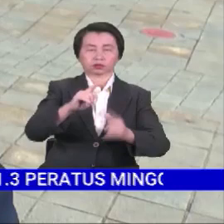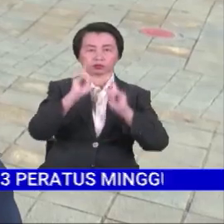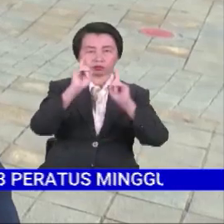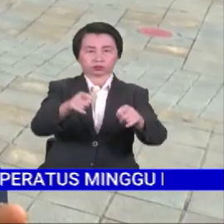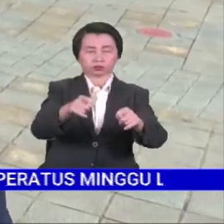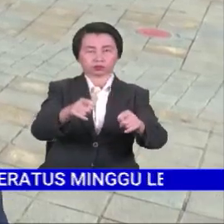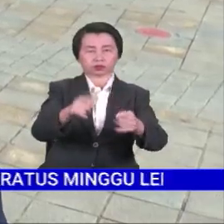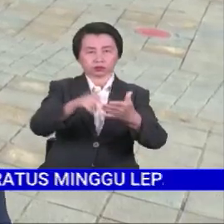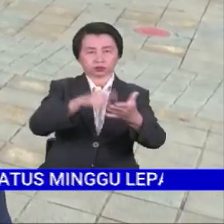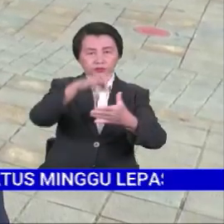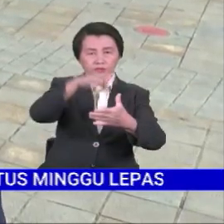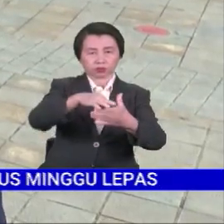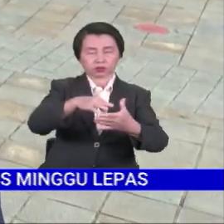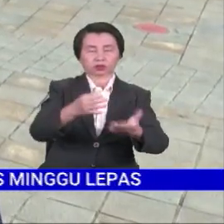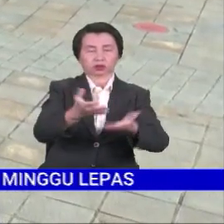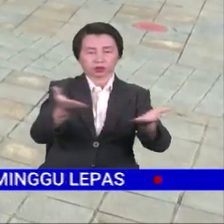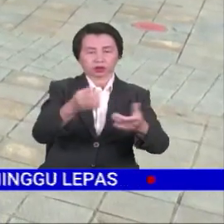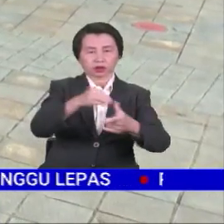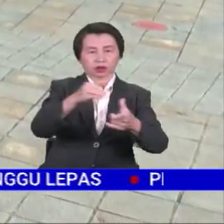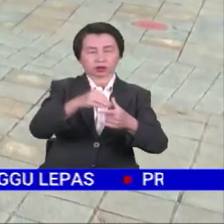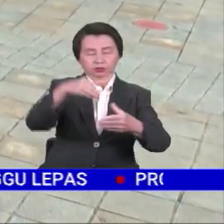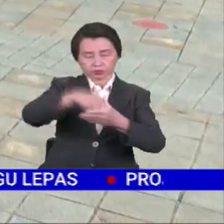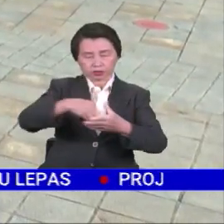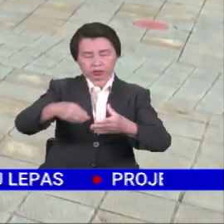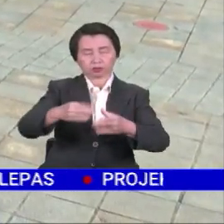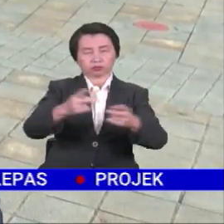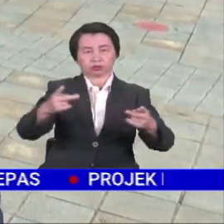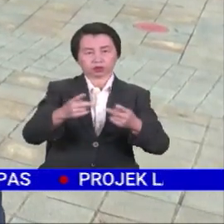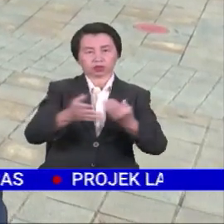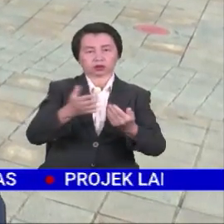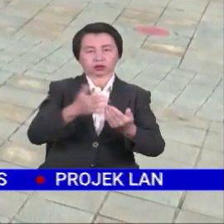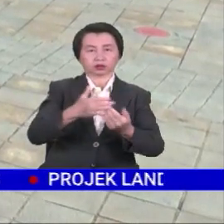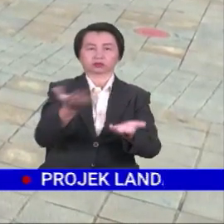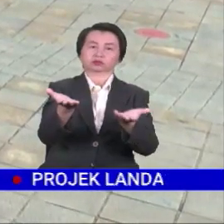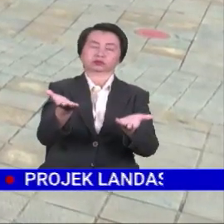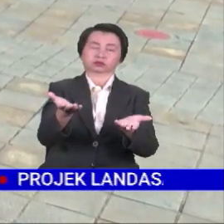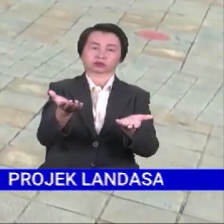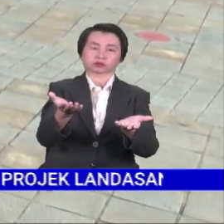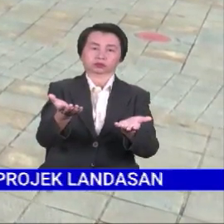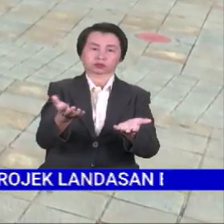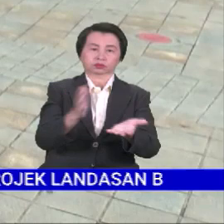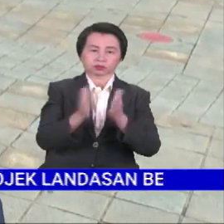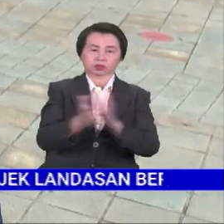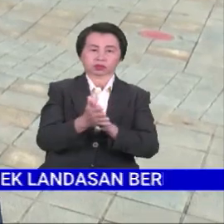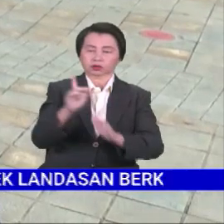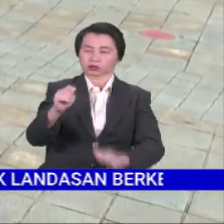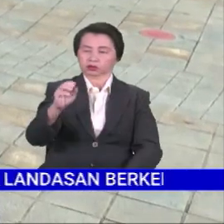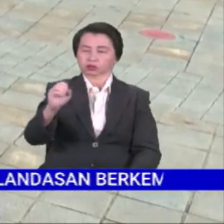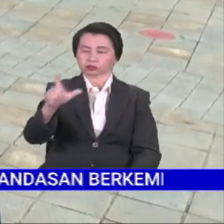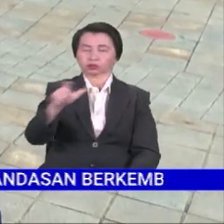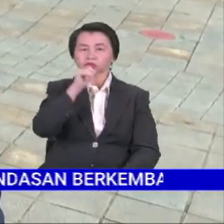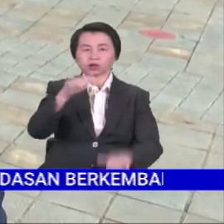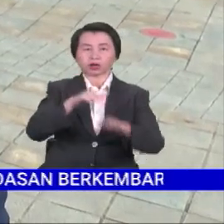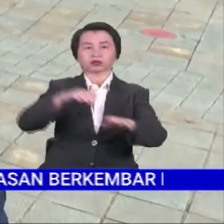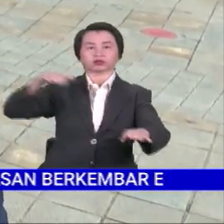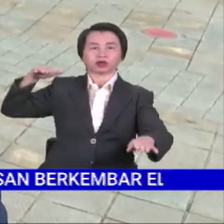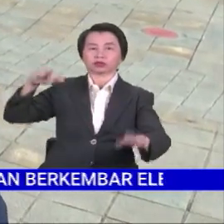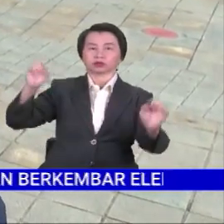mengundi sama ada di luar kawasan atau dalam kawasan ke, jadi memudahkanlah supaya toll pun tak jadi jam.